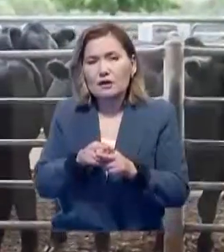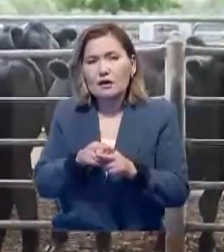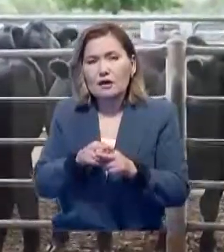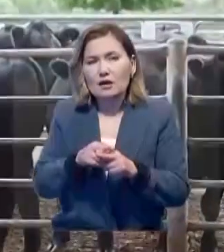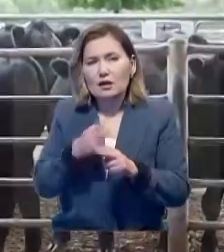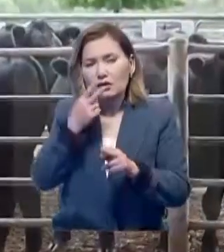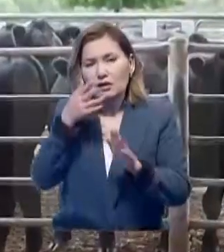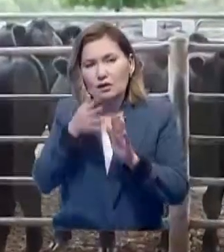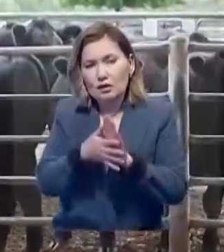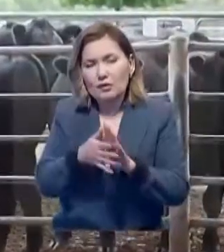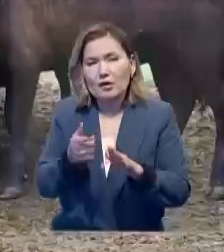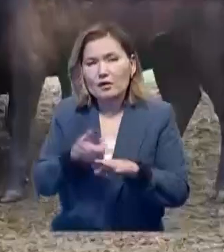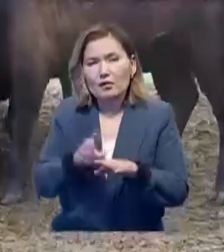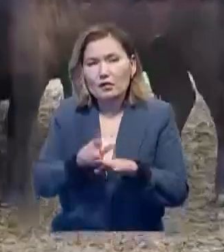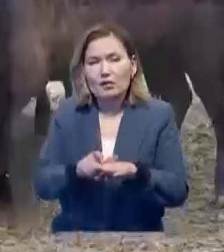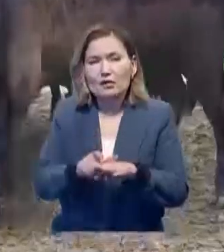сол өзіндік құнды